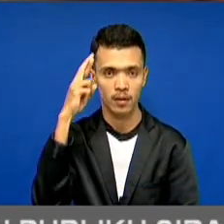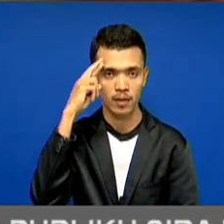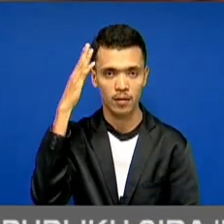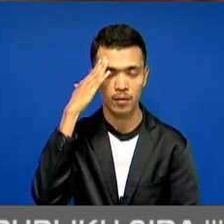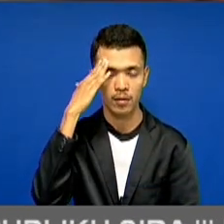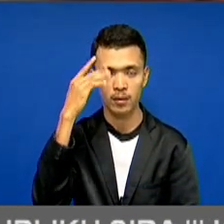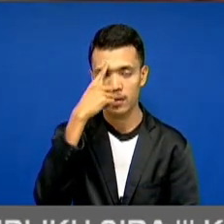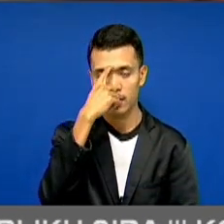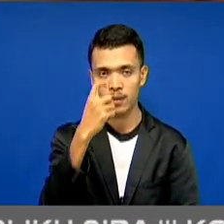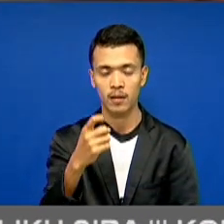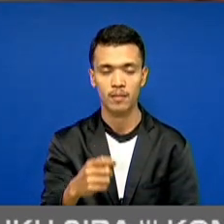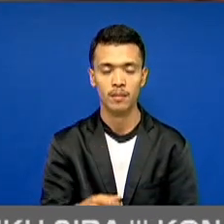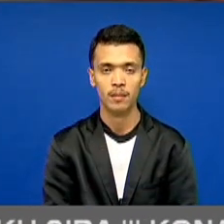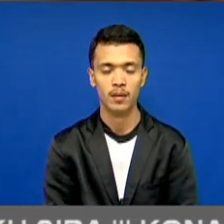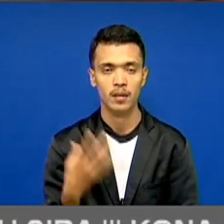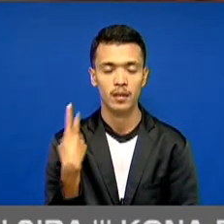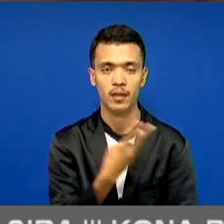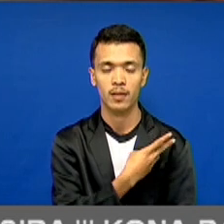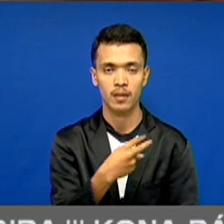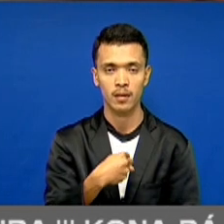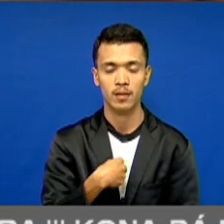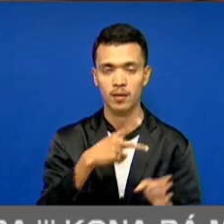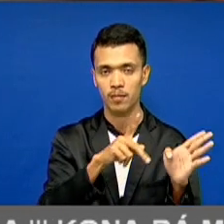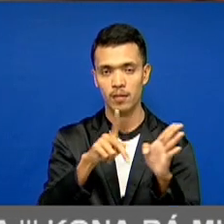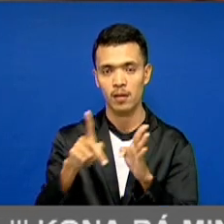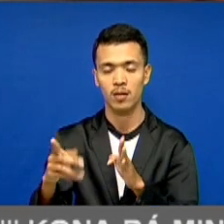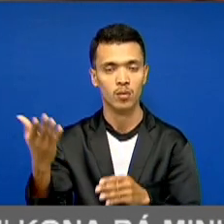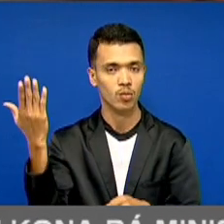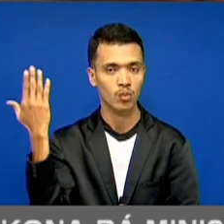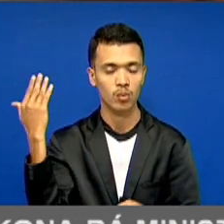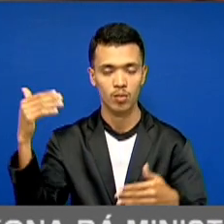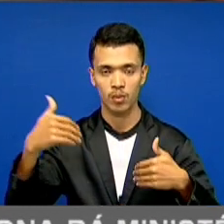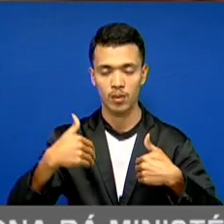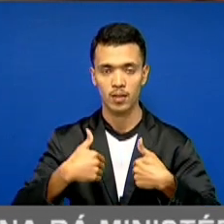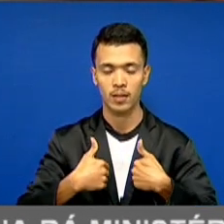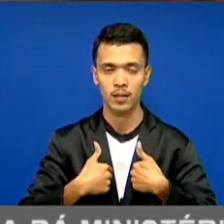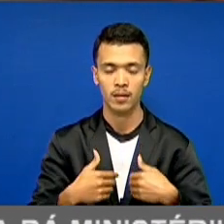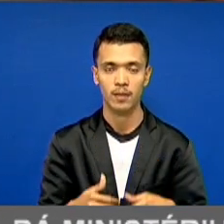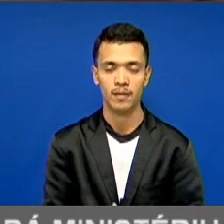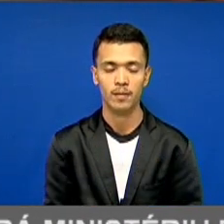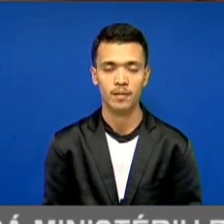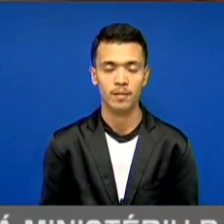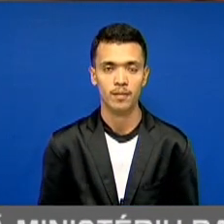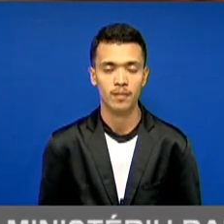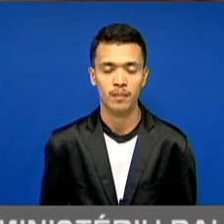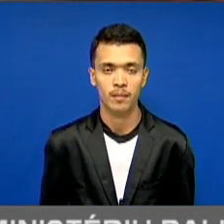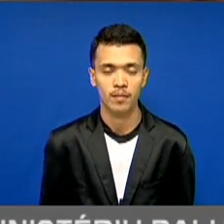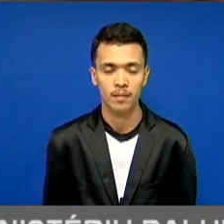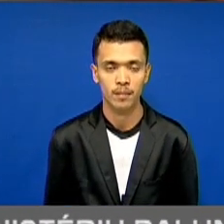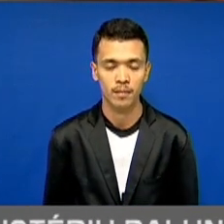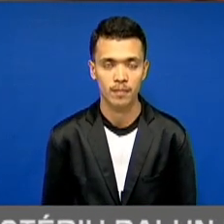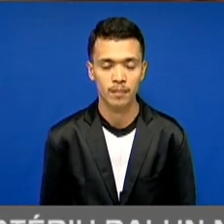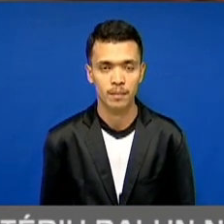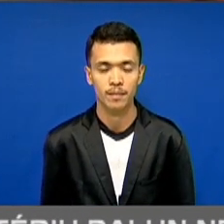me paro todo, también me está en este plano, hemos iniciado hija Tiana. Ahora no en loro, ni tal vez la menta, na fatimos ita hija, ita